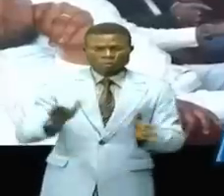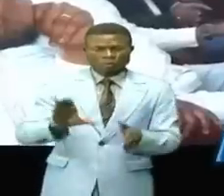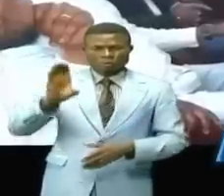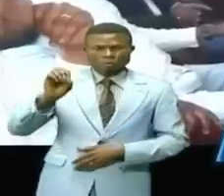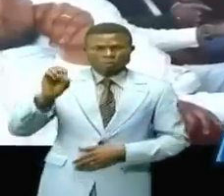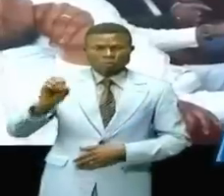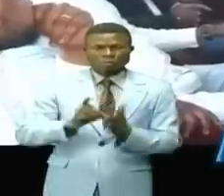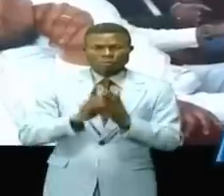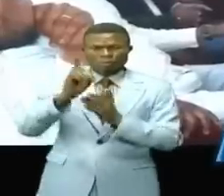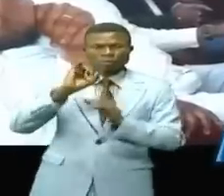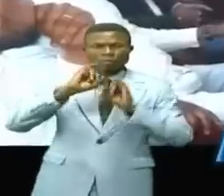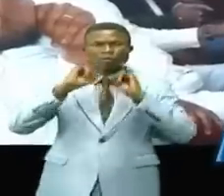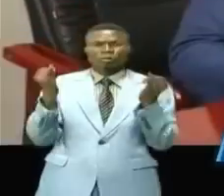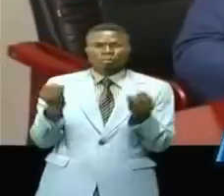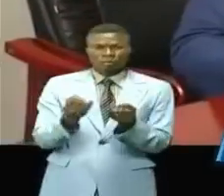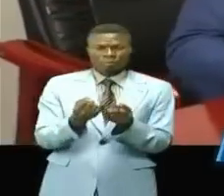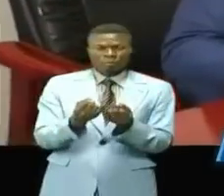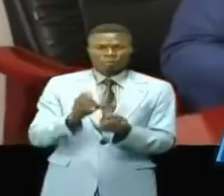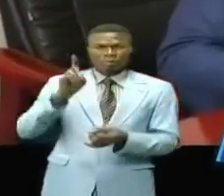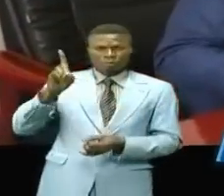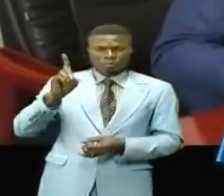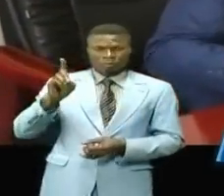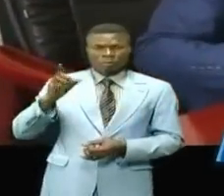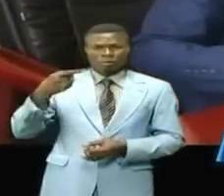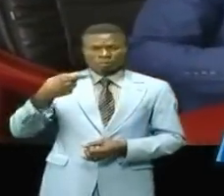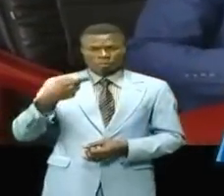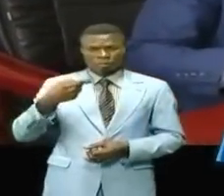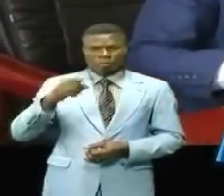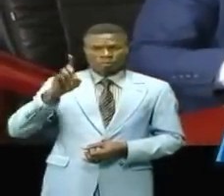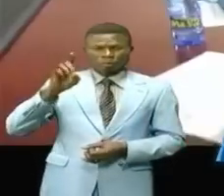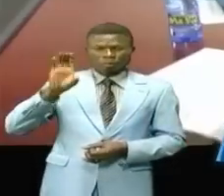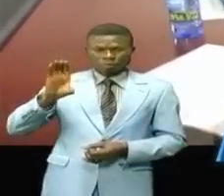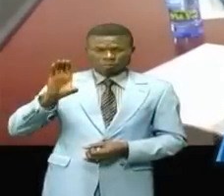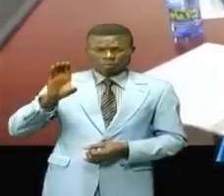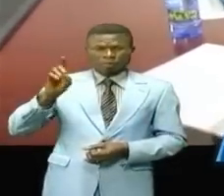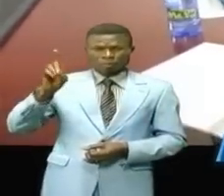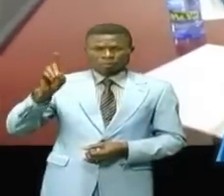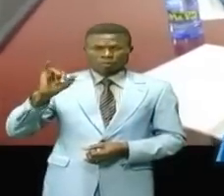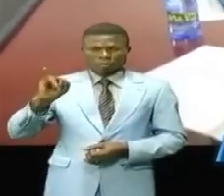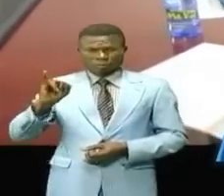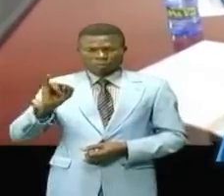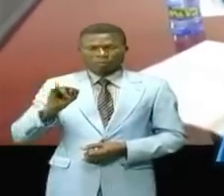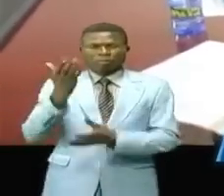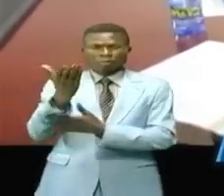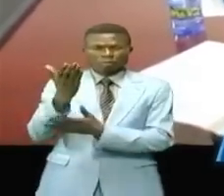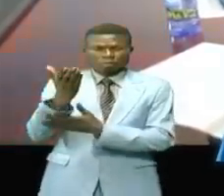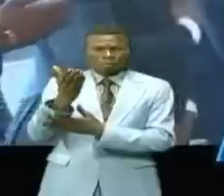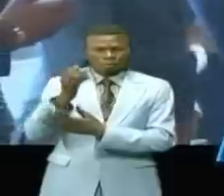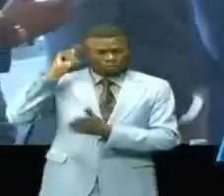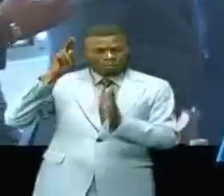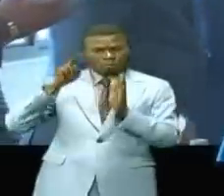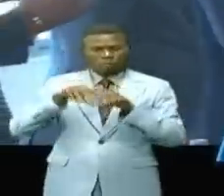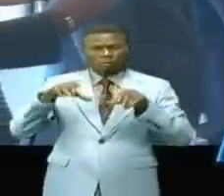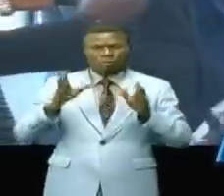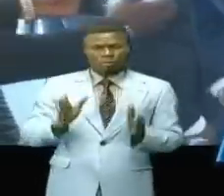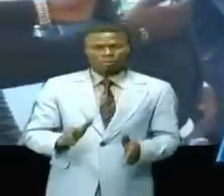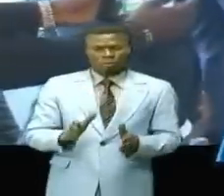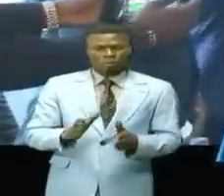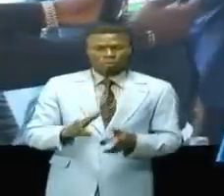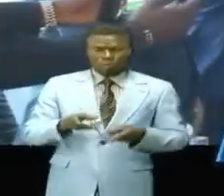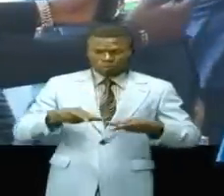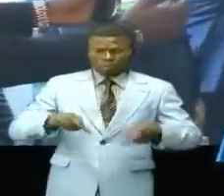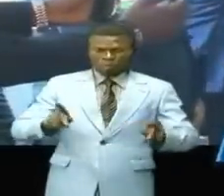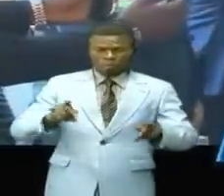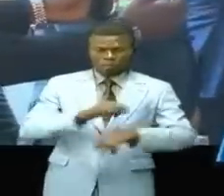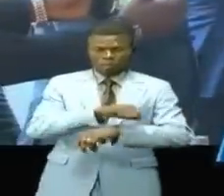de développement industriel, DGCDI. Ceci après un appel d'offres lancé il y a quelques jours par le gouvernement congolais par l'entremise